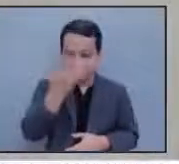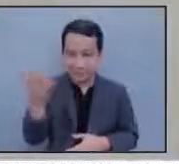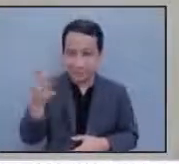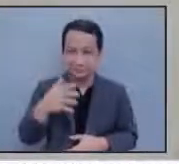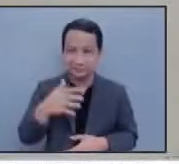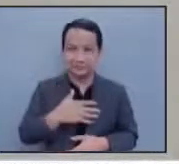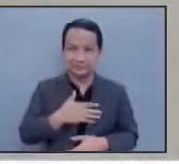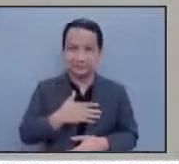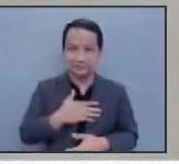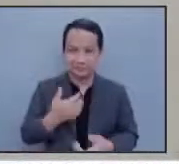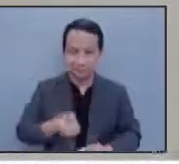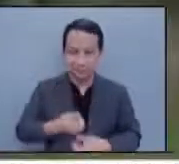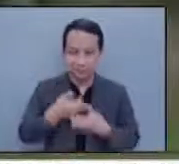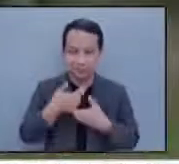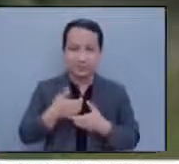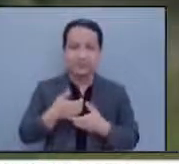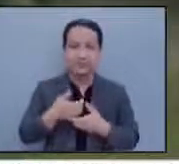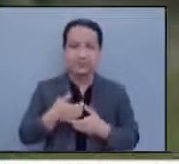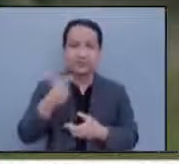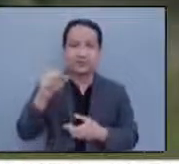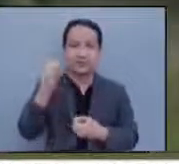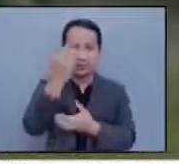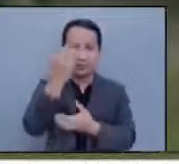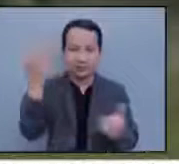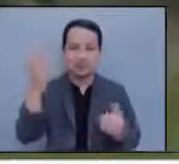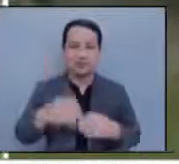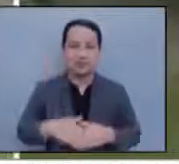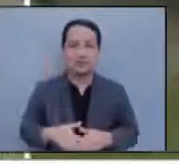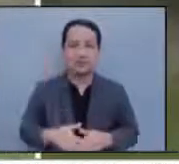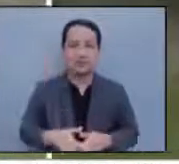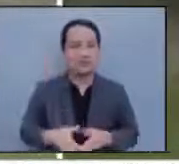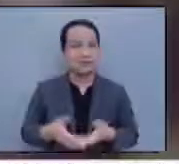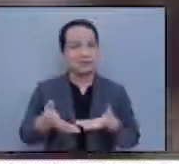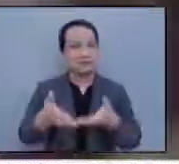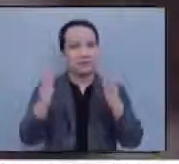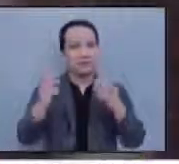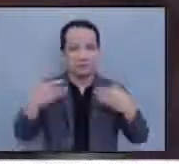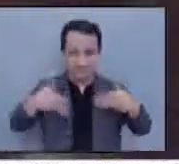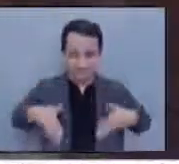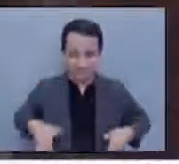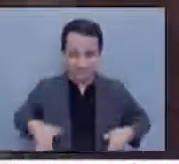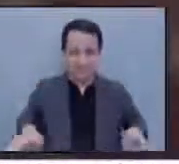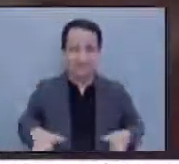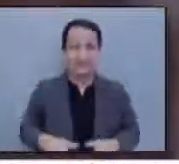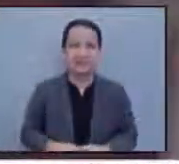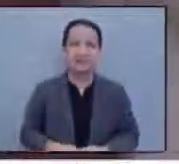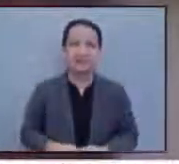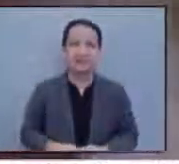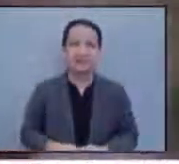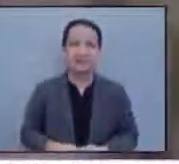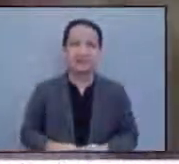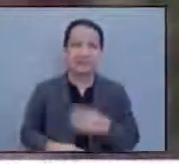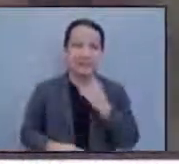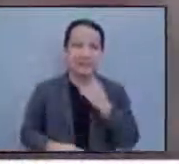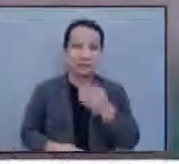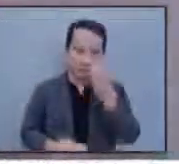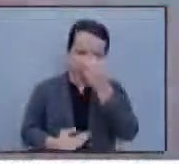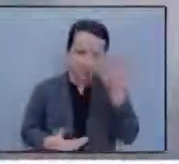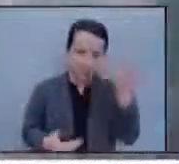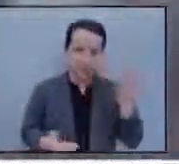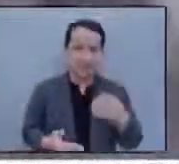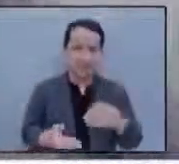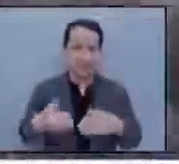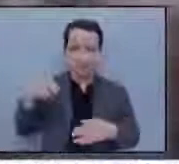kaya napa-oo na rin siya at gina-gina isinuot ang gown na bibong-bibo naman niyang inirampa